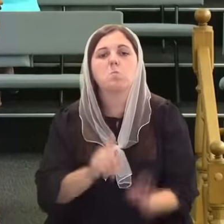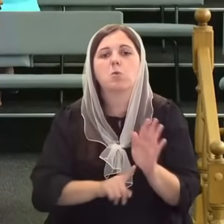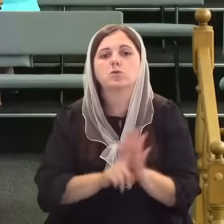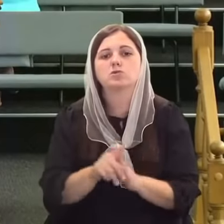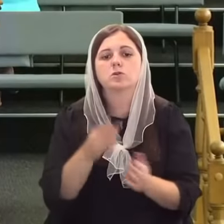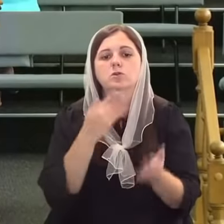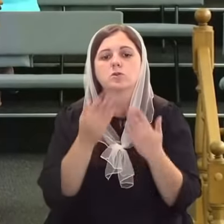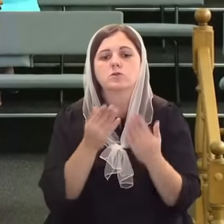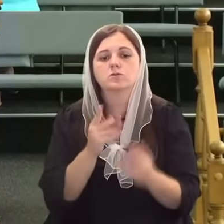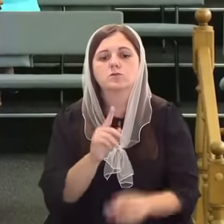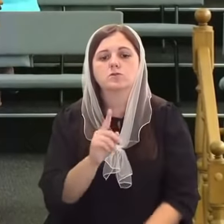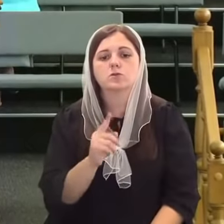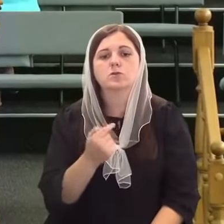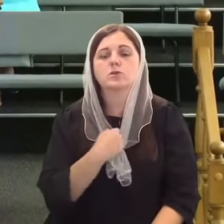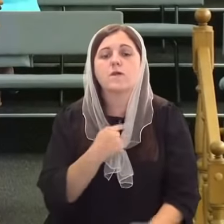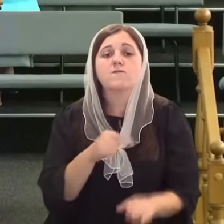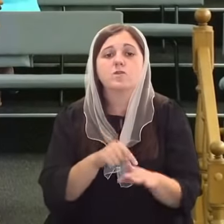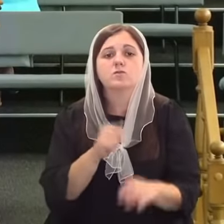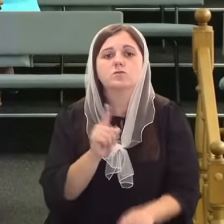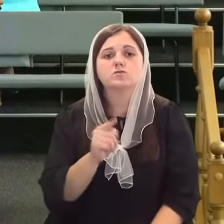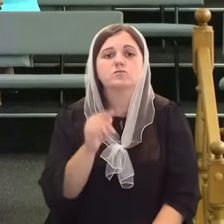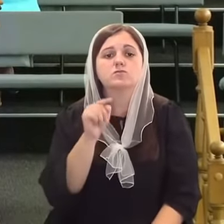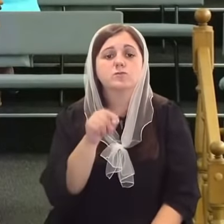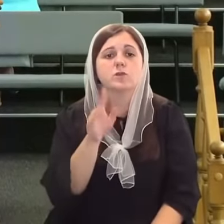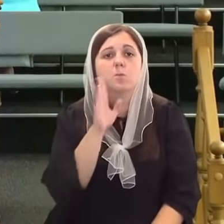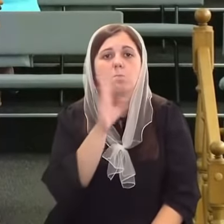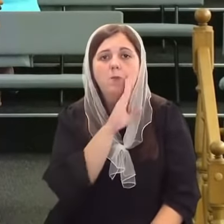с женщиной, которую я чувствую, что это моя мама.